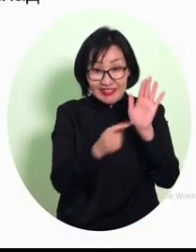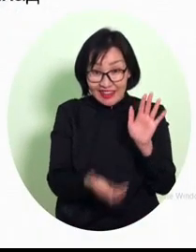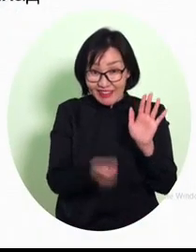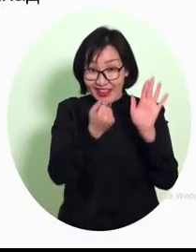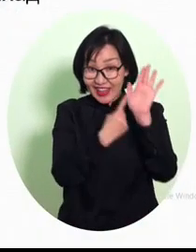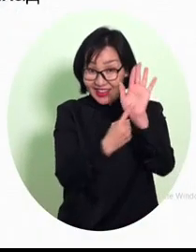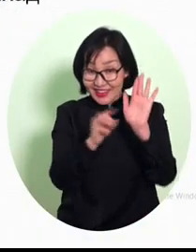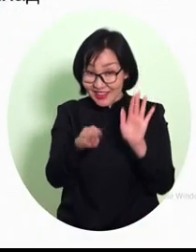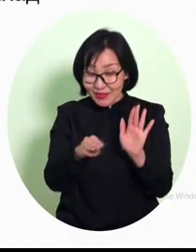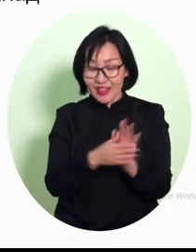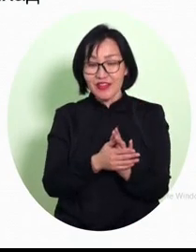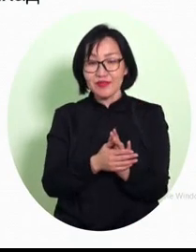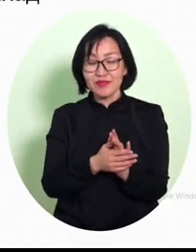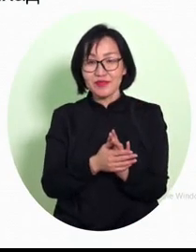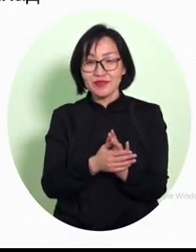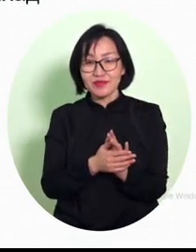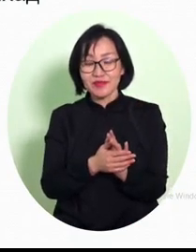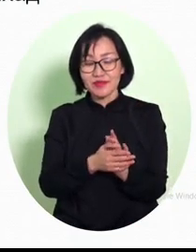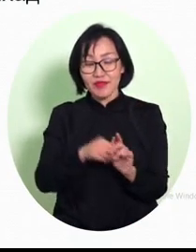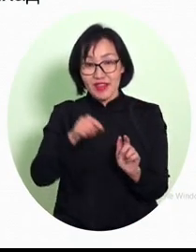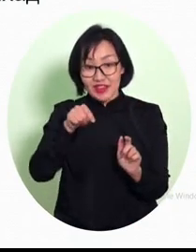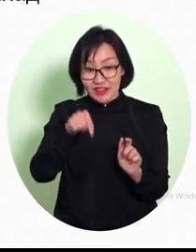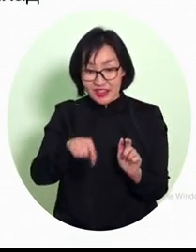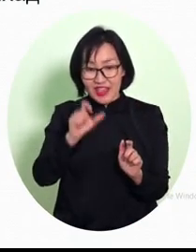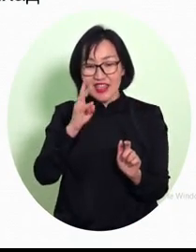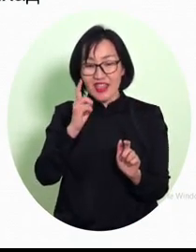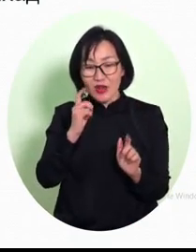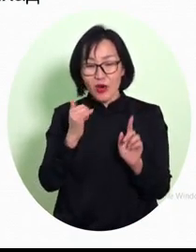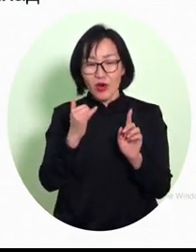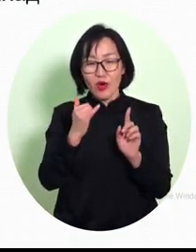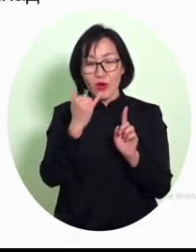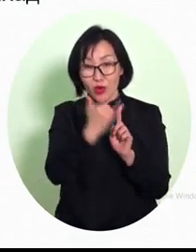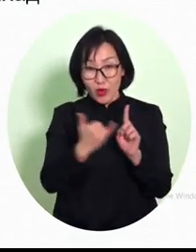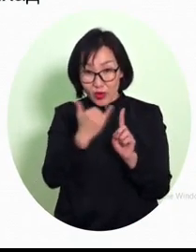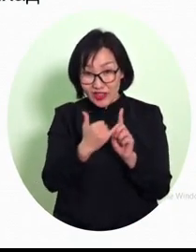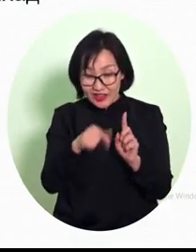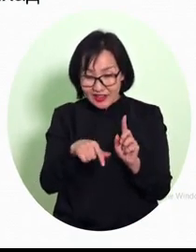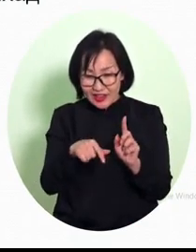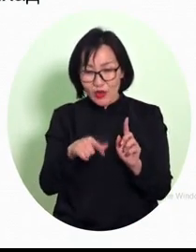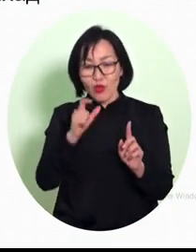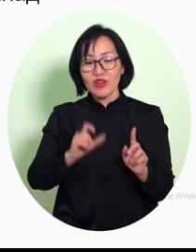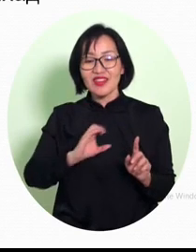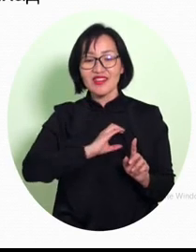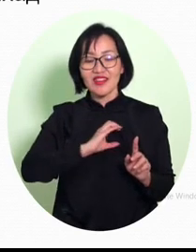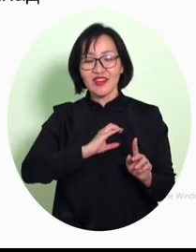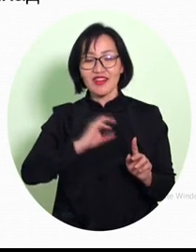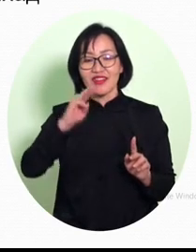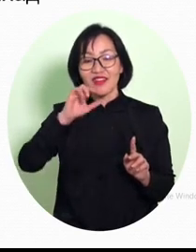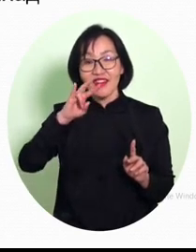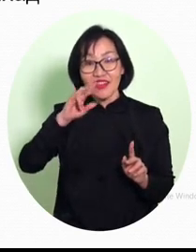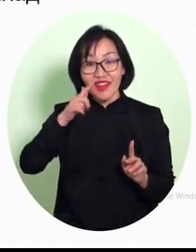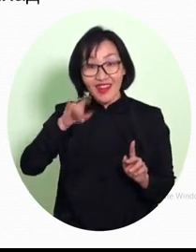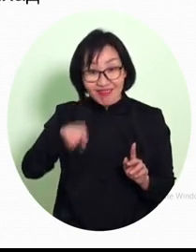байгаа. За ямар үгийн дагуу зурсан байна багш нь? Ийх үйлрэл хангалахад хүний сэтгэл тэнгэр гэсэн байна